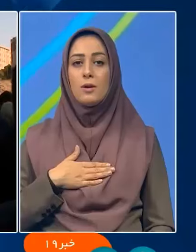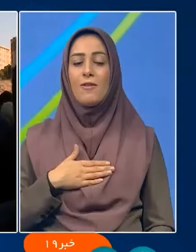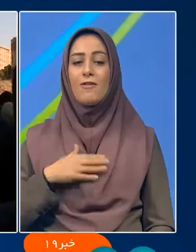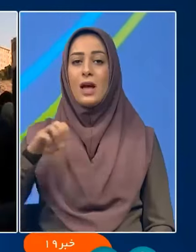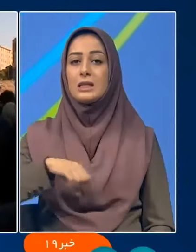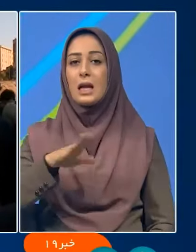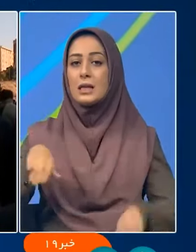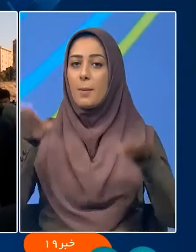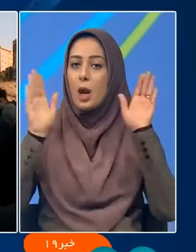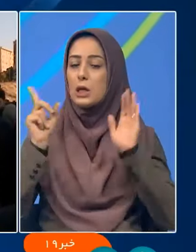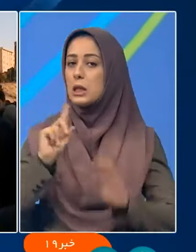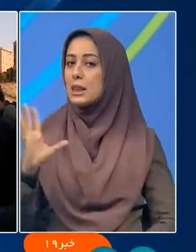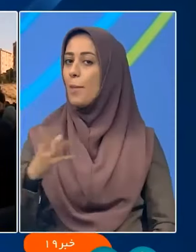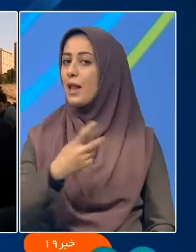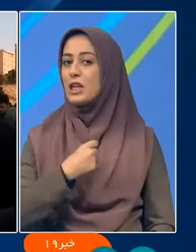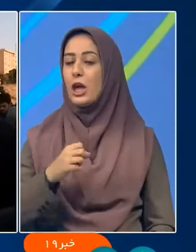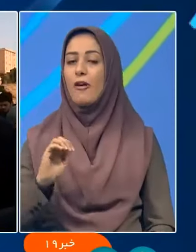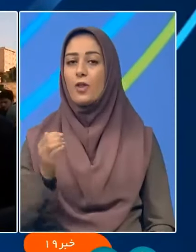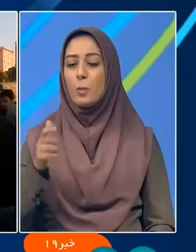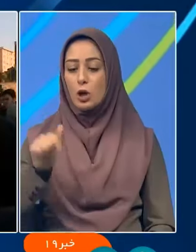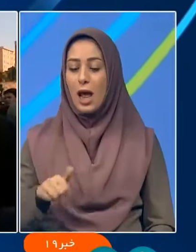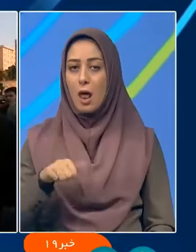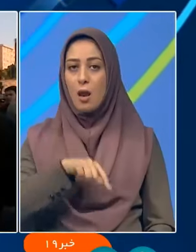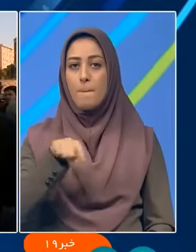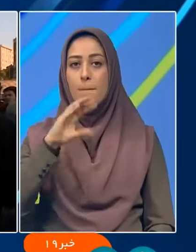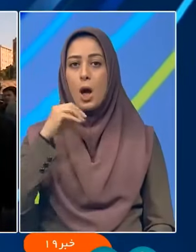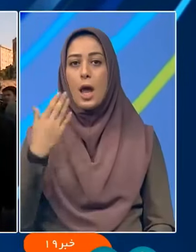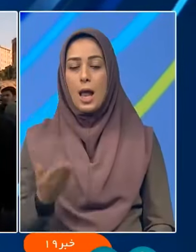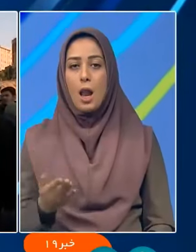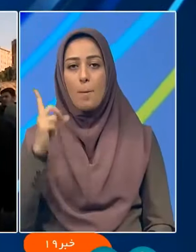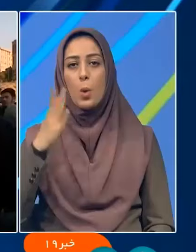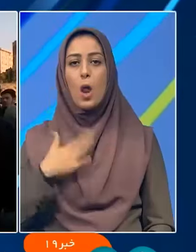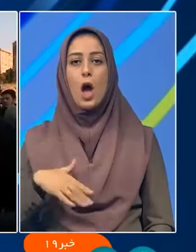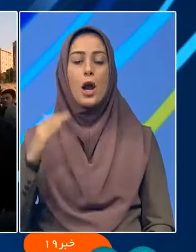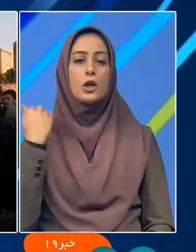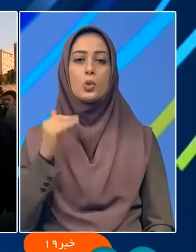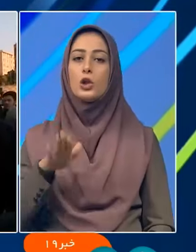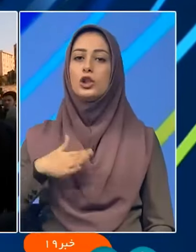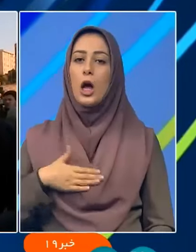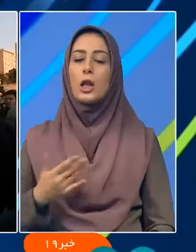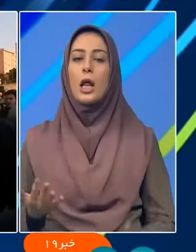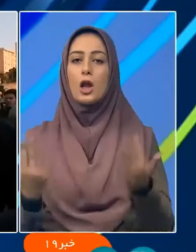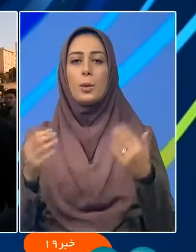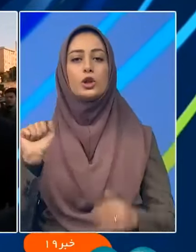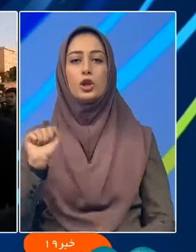اشغال بشه و ما همه جا اعلام میکنیم که ما هم مثل این آرزو شهادت داریم، انشالله که توفیق همه